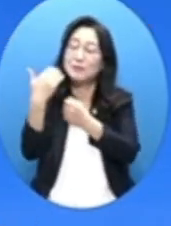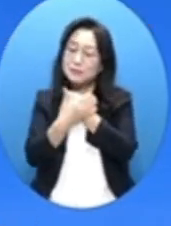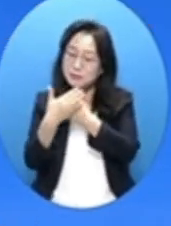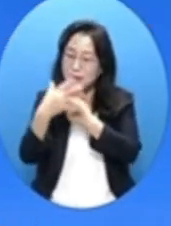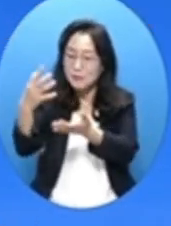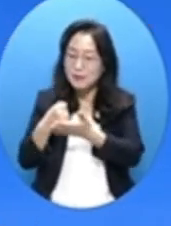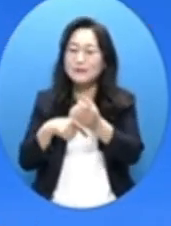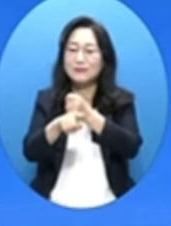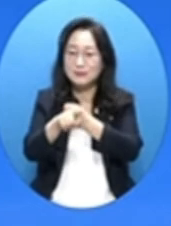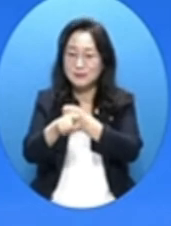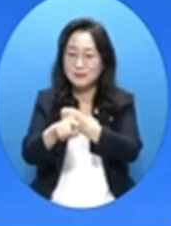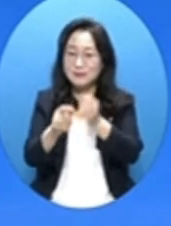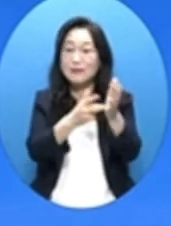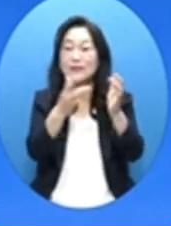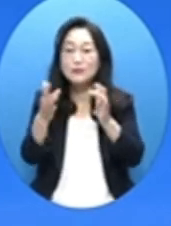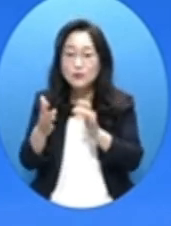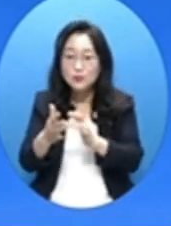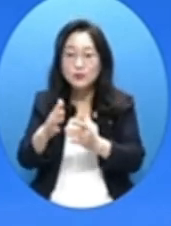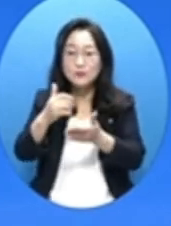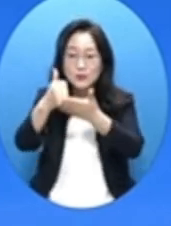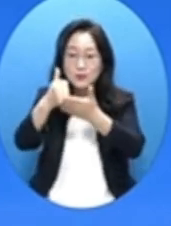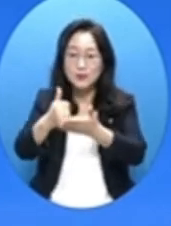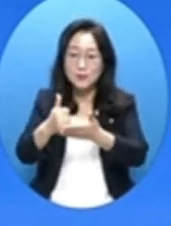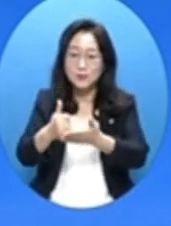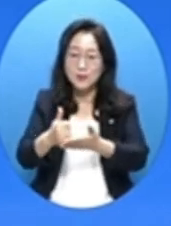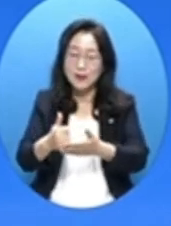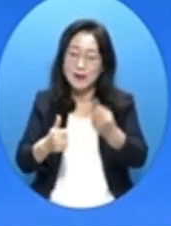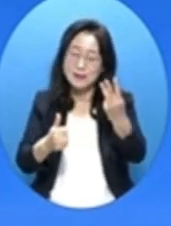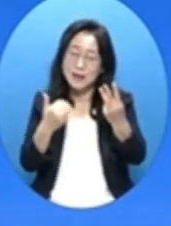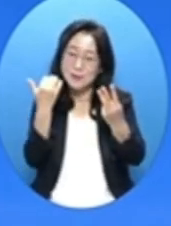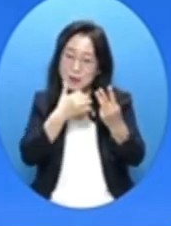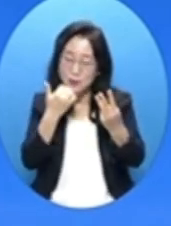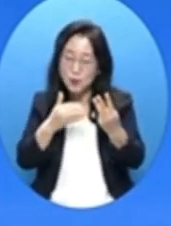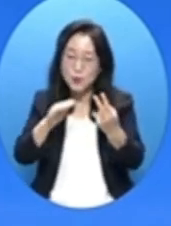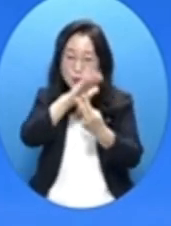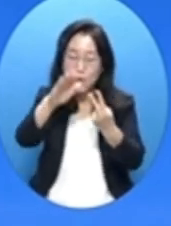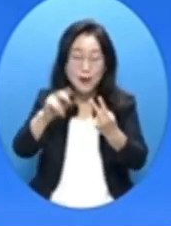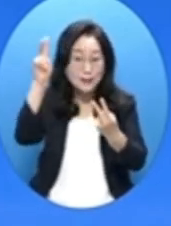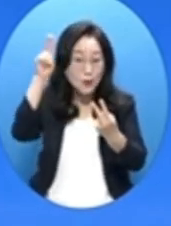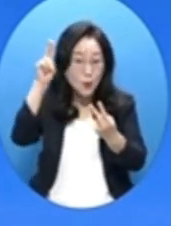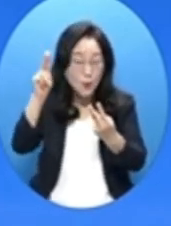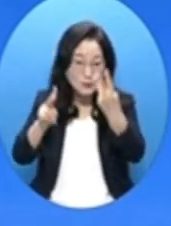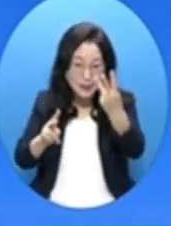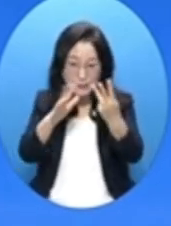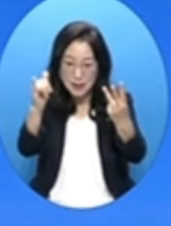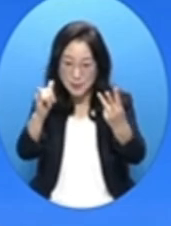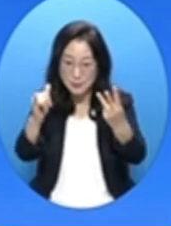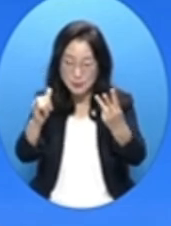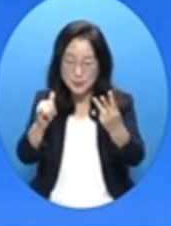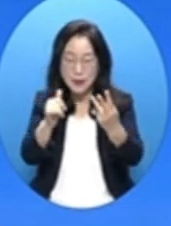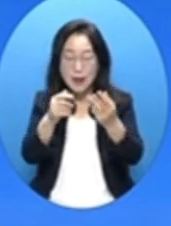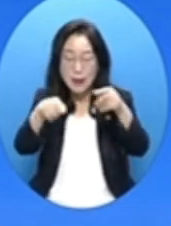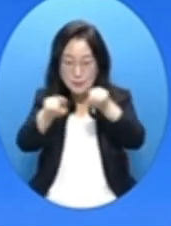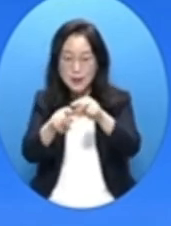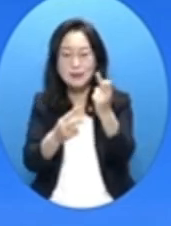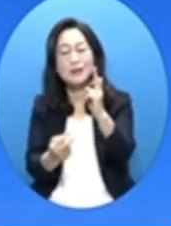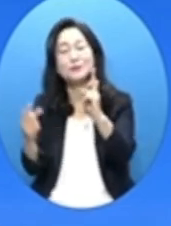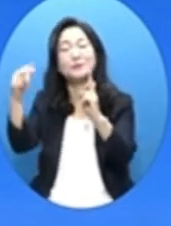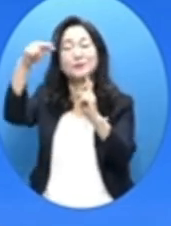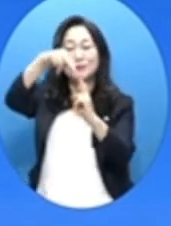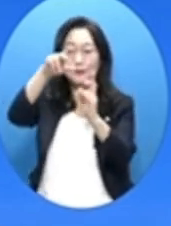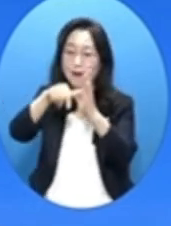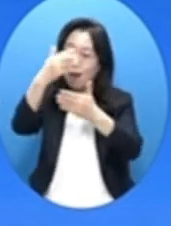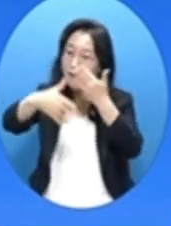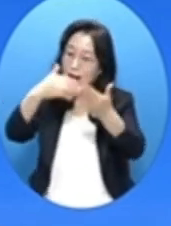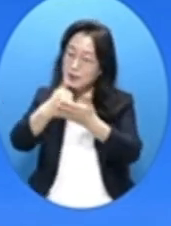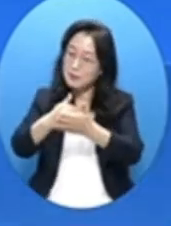것입니다. 예수님께서 세 제자 베드로 요한 야고보를 데리고 변화산에 올라갔을 때 그때도 동일한 하나님의 음성이